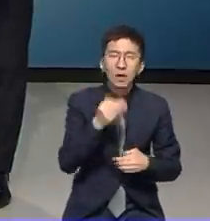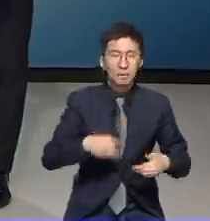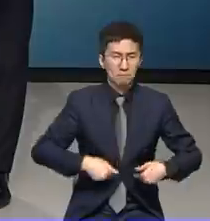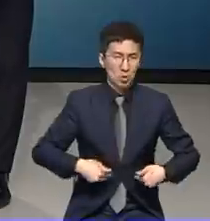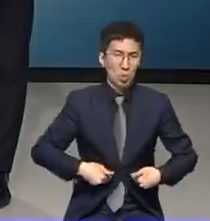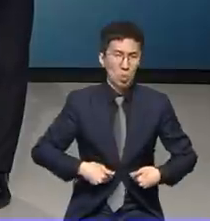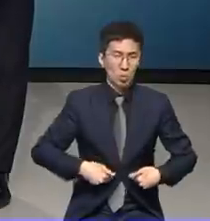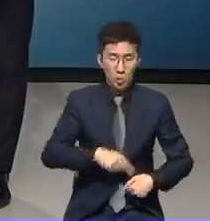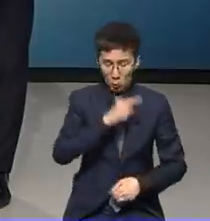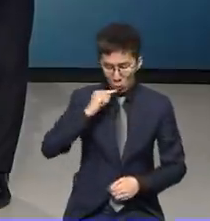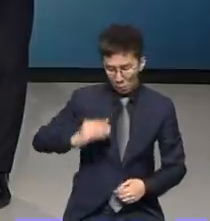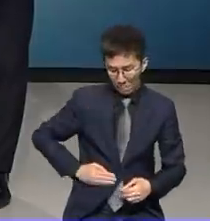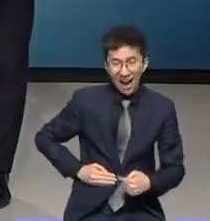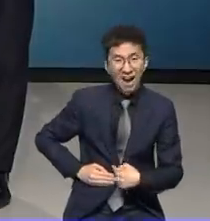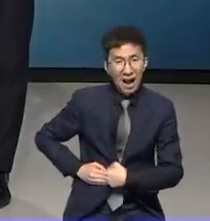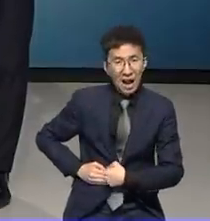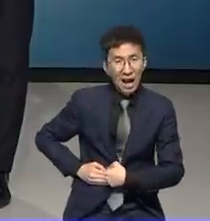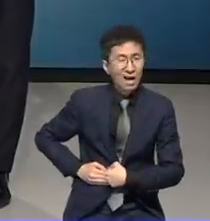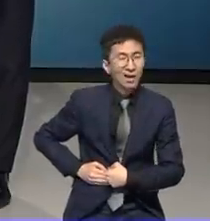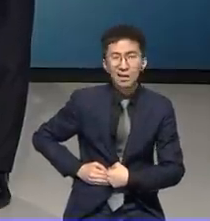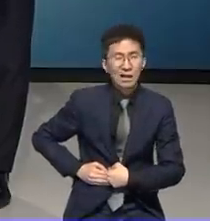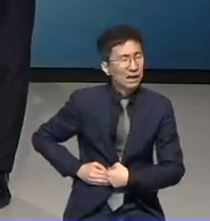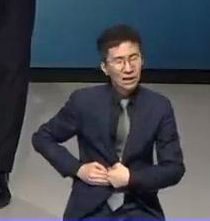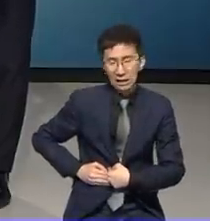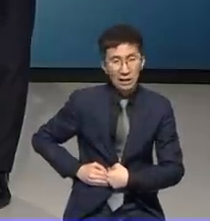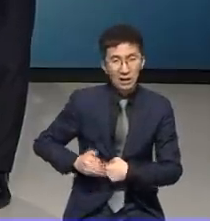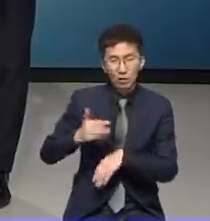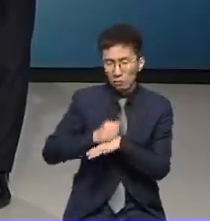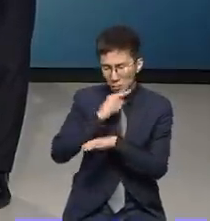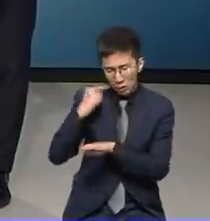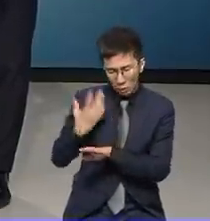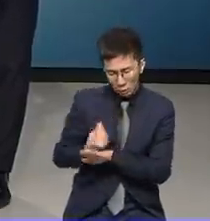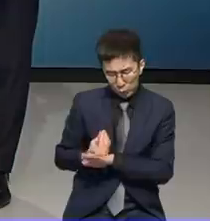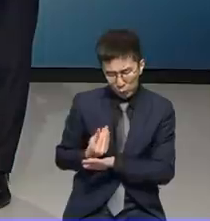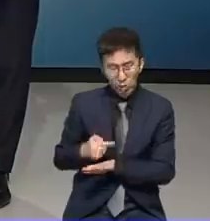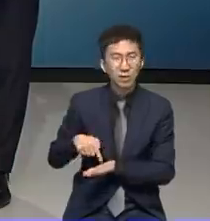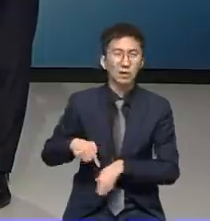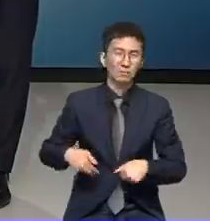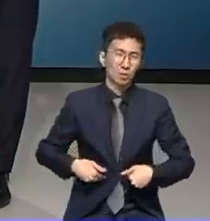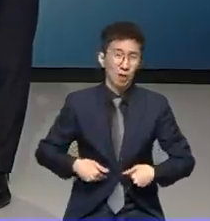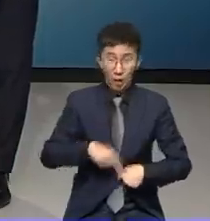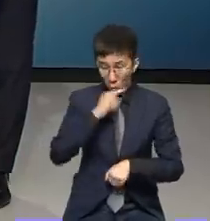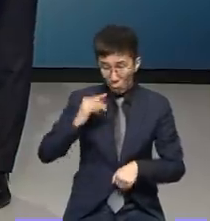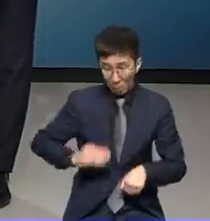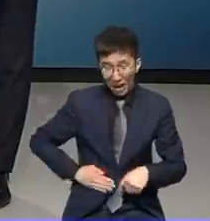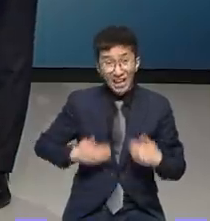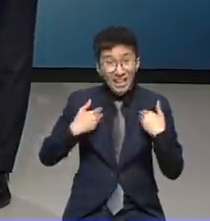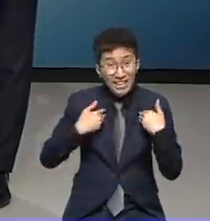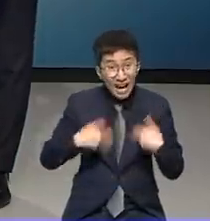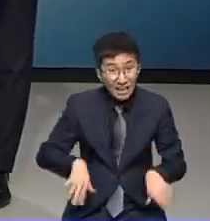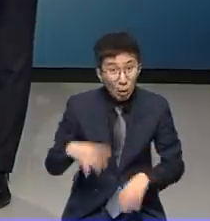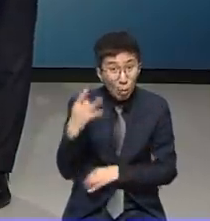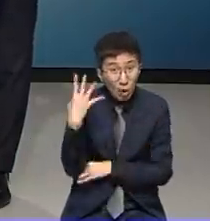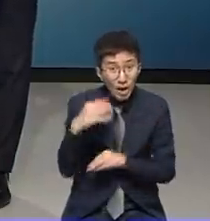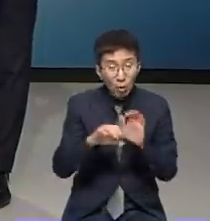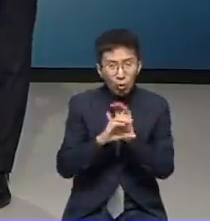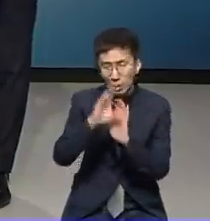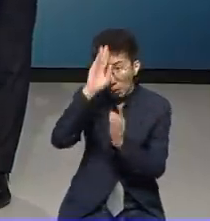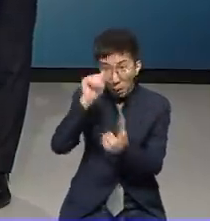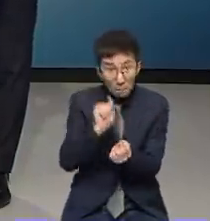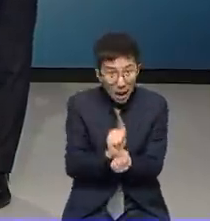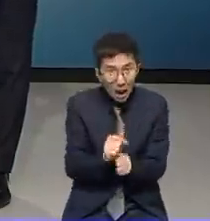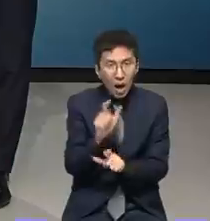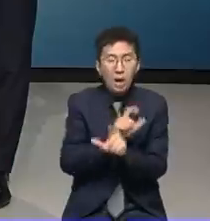또 콩팥이 고장나서 지속적으로 투석해야 합니다. 특히 이 콩팥이 약한 사람은 코로나에 걸렸을